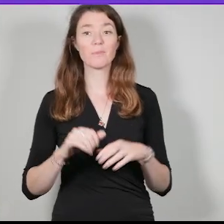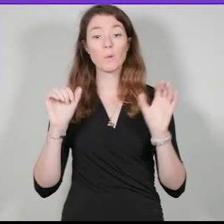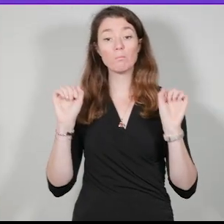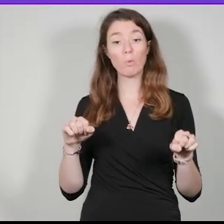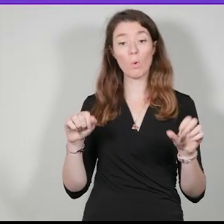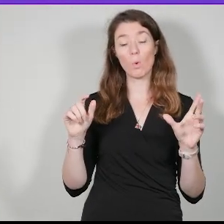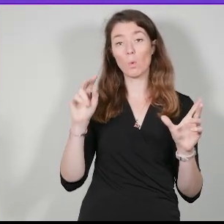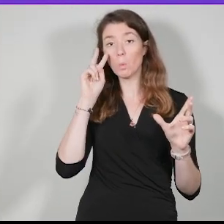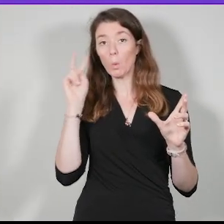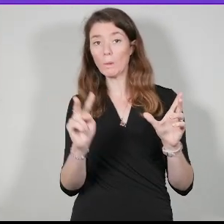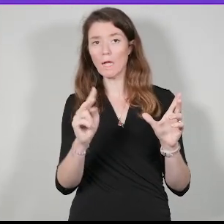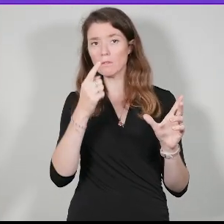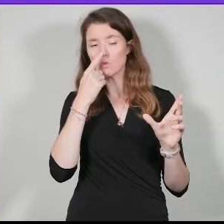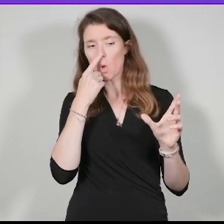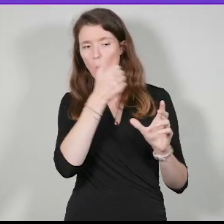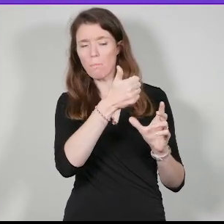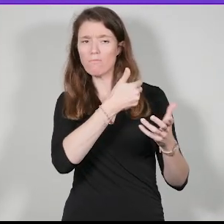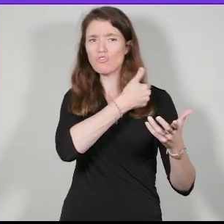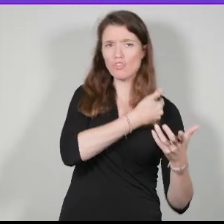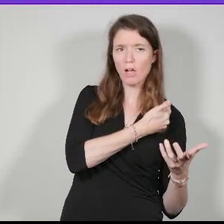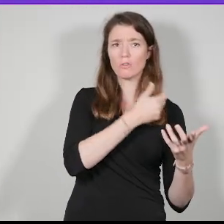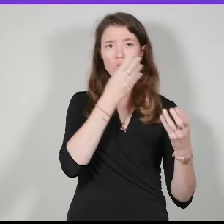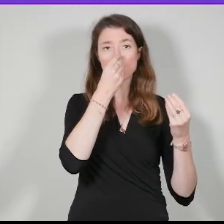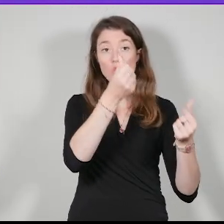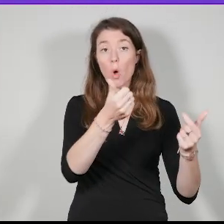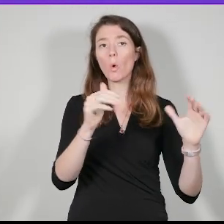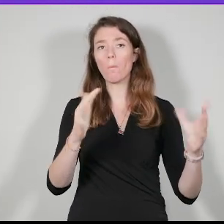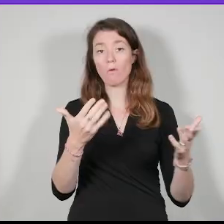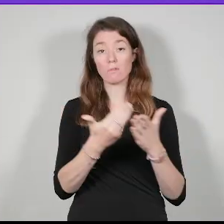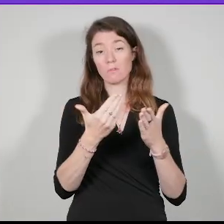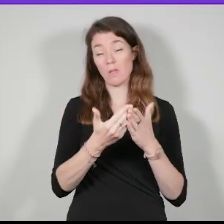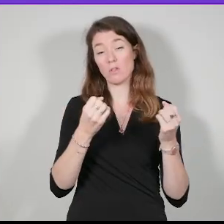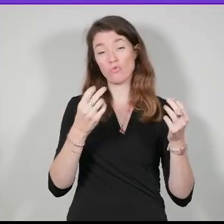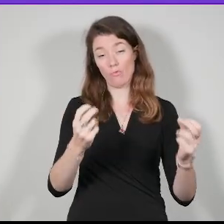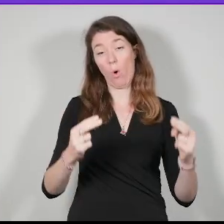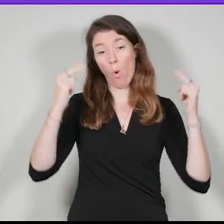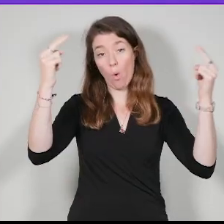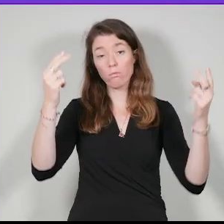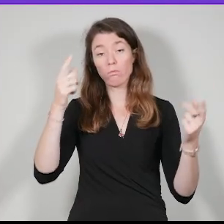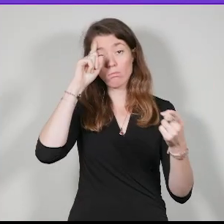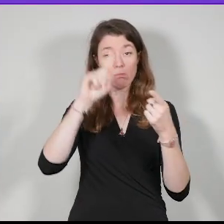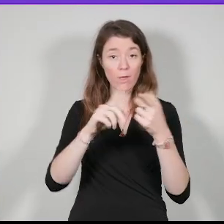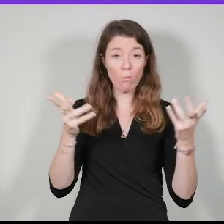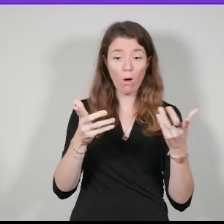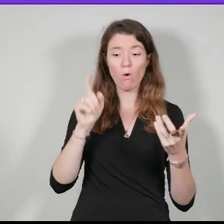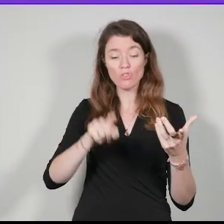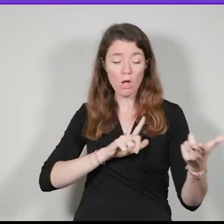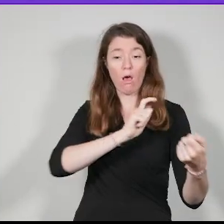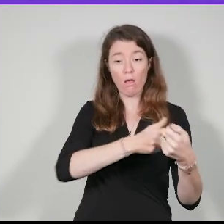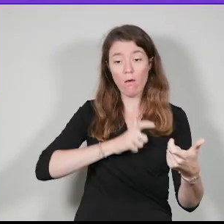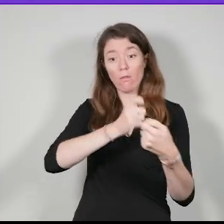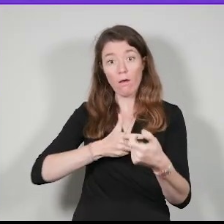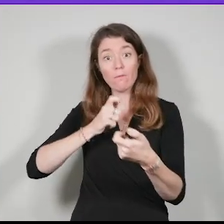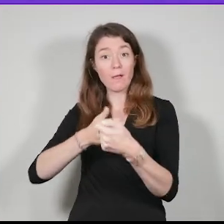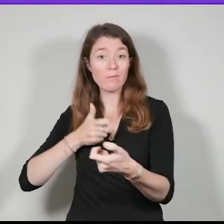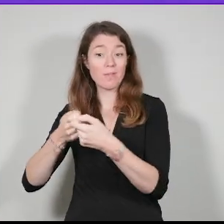s'intéresser à la charge ressentie. Et cette charge ressentie, notamment, elle est très élevée sur le fait de devoir s'adapter tout le temps, avoir